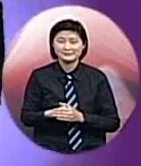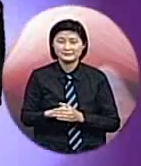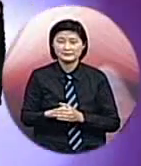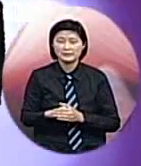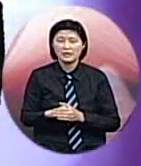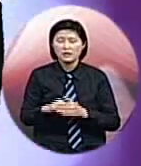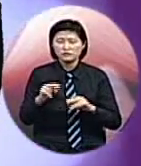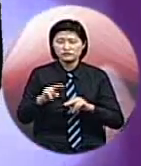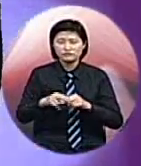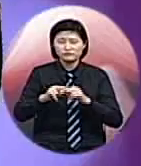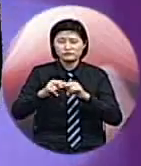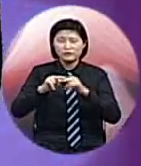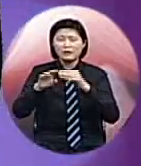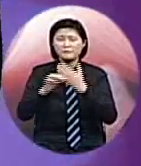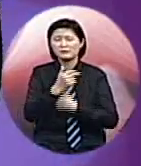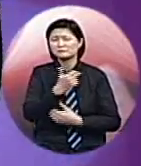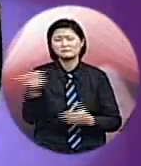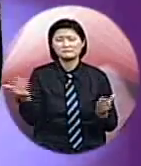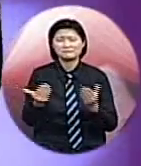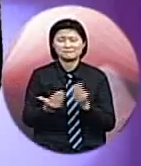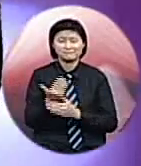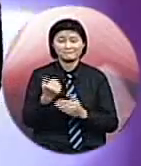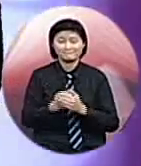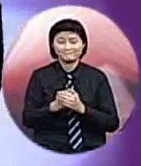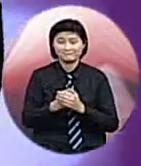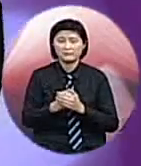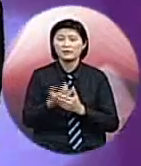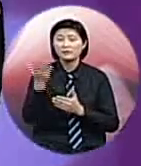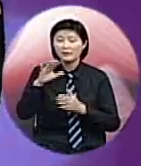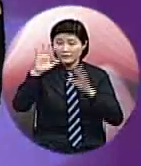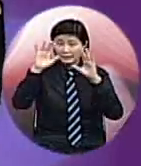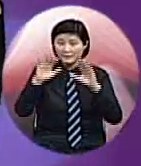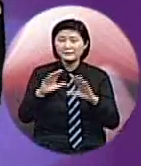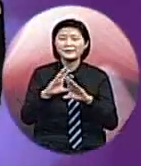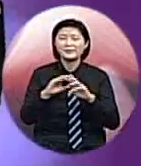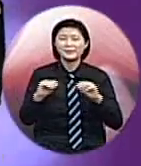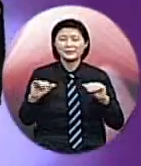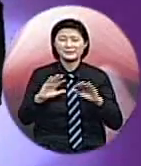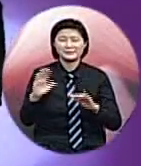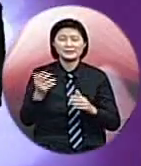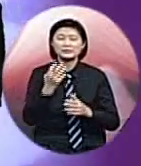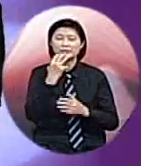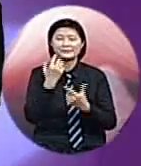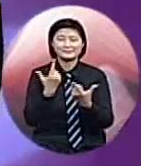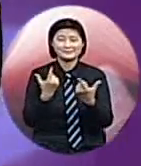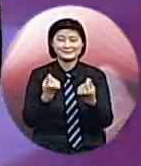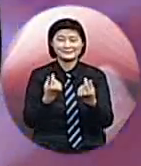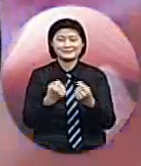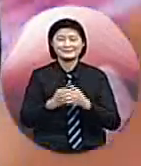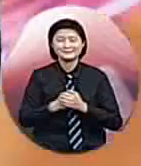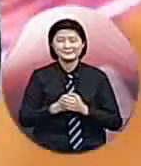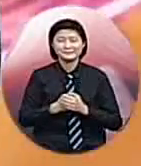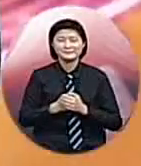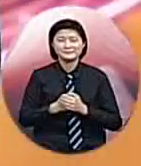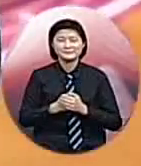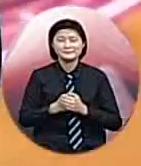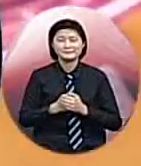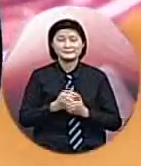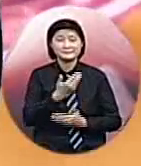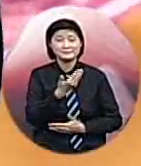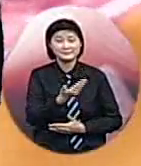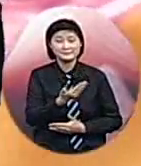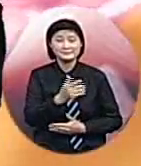그 펑펑 쌓이면은 큰일이에요, 그냥. 네, 근데 바로 녹네요. 네, 네. 다행입니다. 네. 서울도 그렇습니다. 네. 네. 네 우리